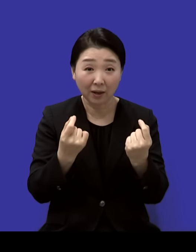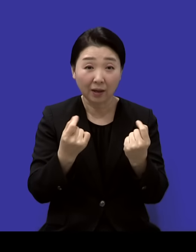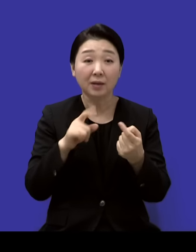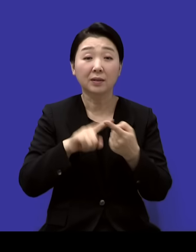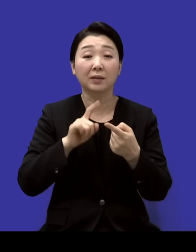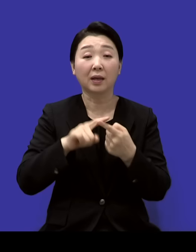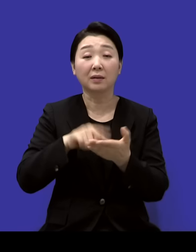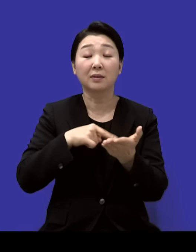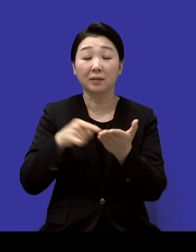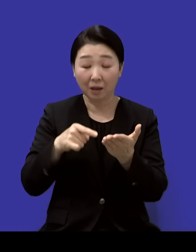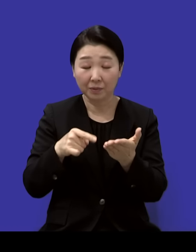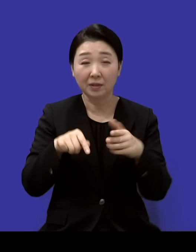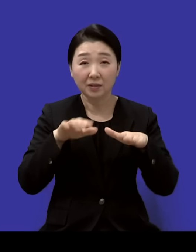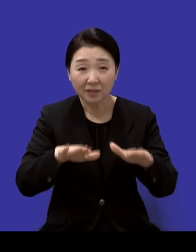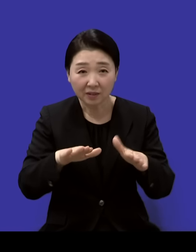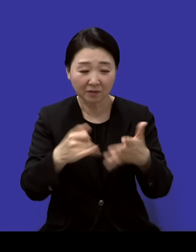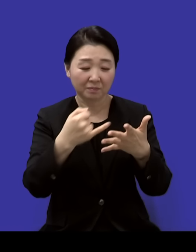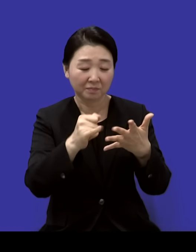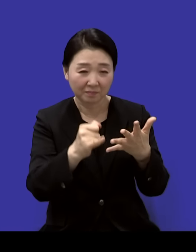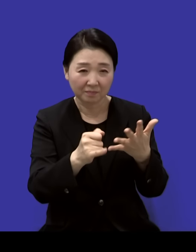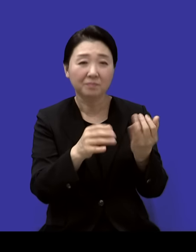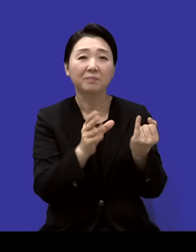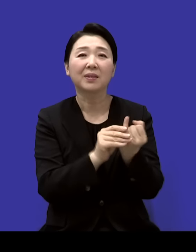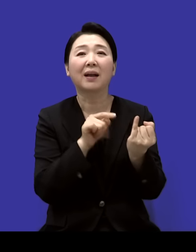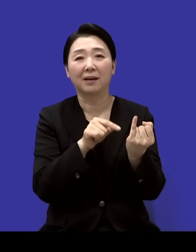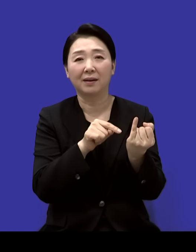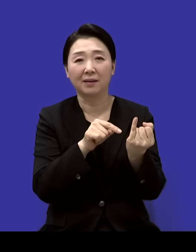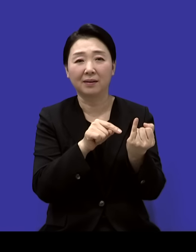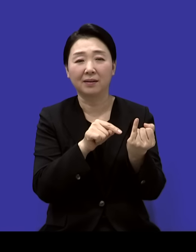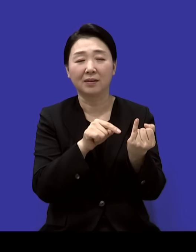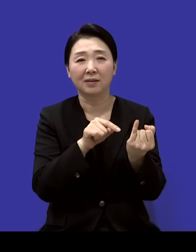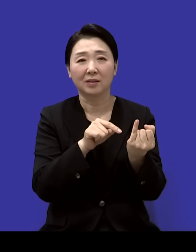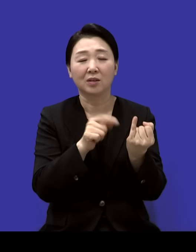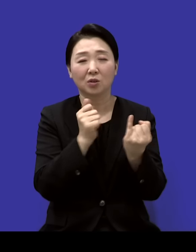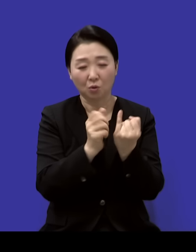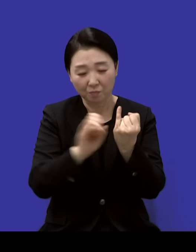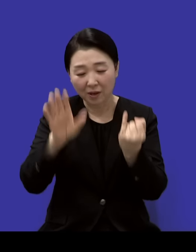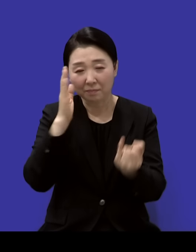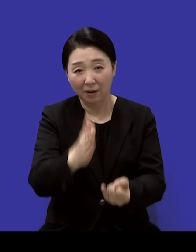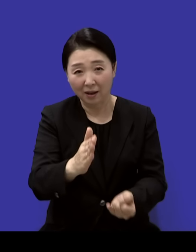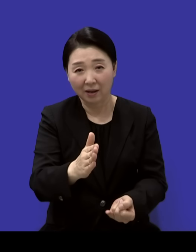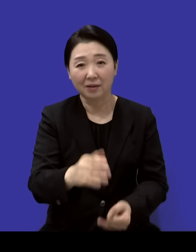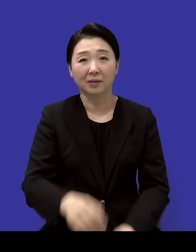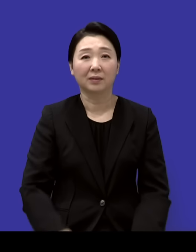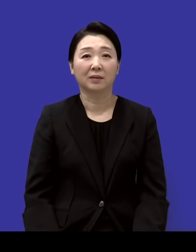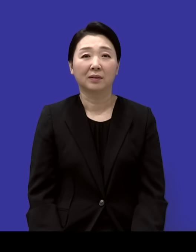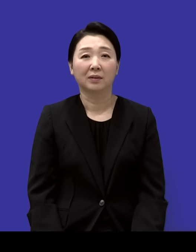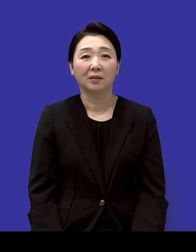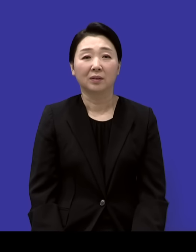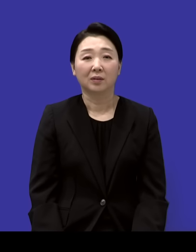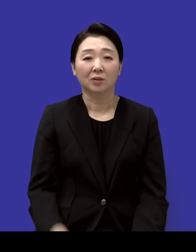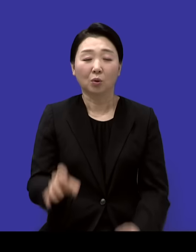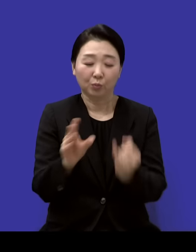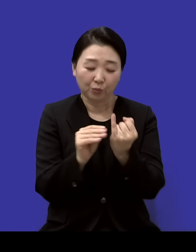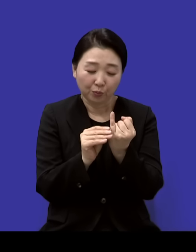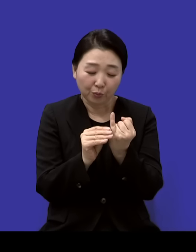대한 응답이 이 아이다. 지우지 마라. 이렇게 이제 말씀을 주셔가지고 가지고 있다가 태몽을